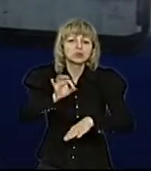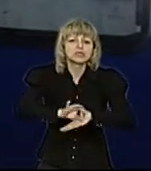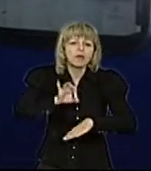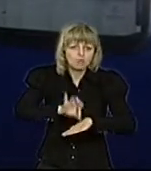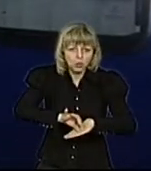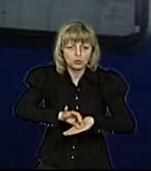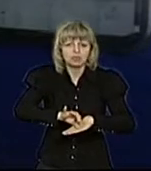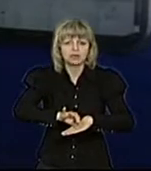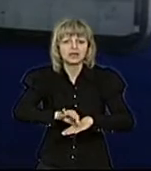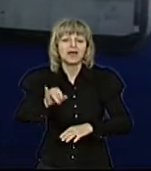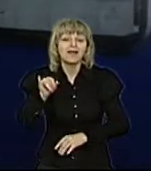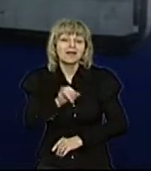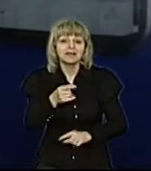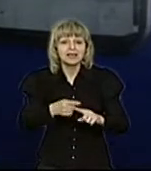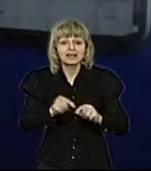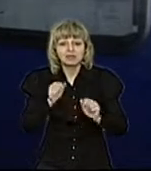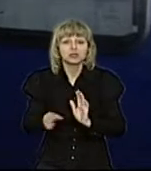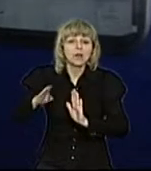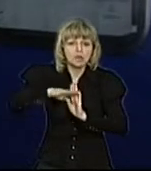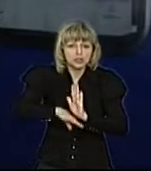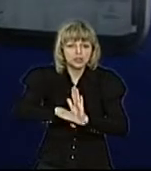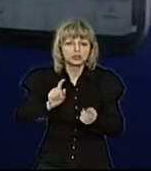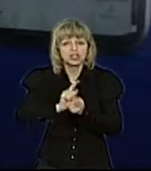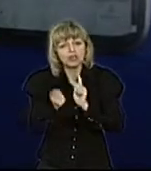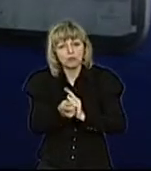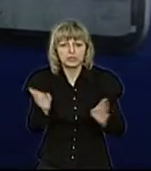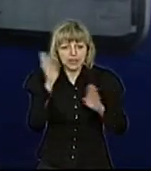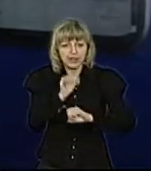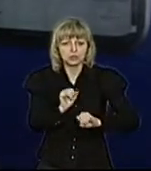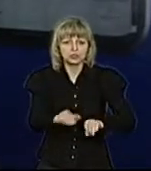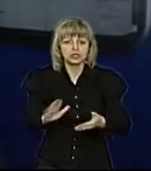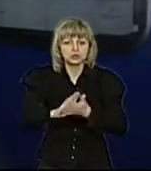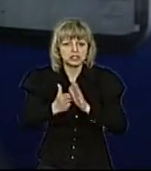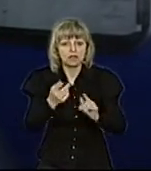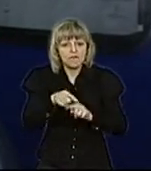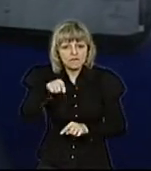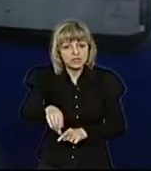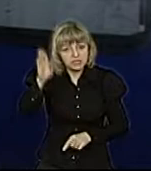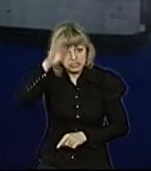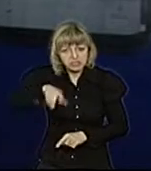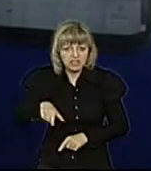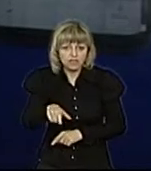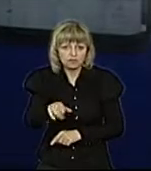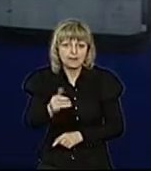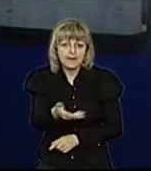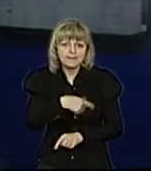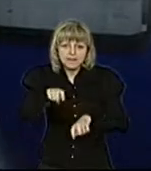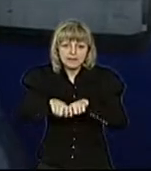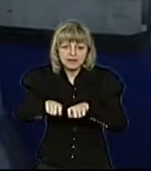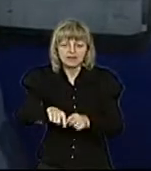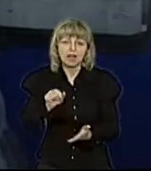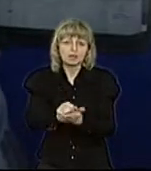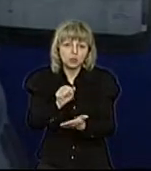захворювання, відповідно, і це може ще погіршити навпаки екологічну ситуацію в даній водоймі. Ми відповідно перевіряємо